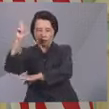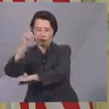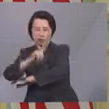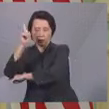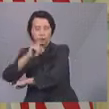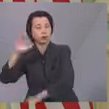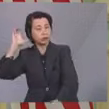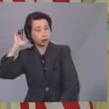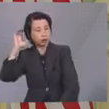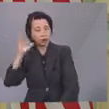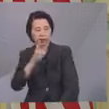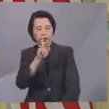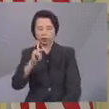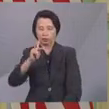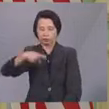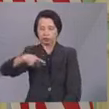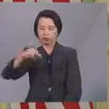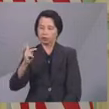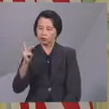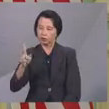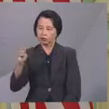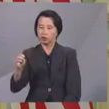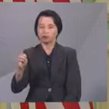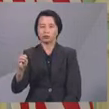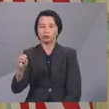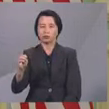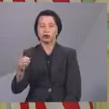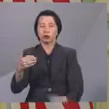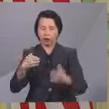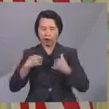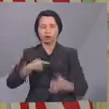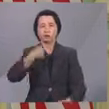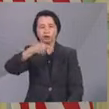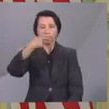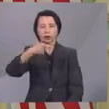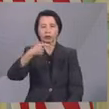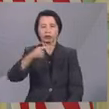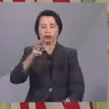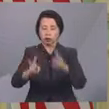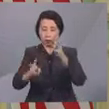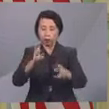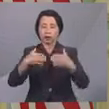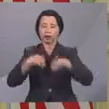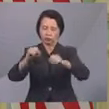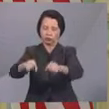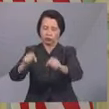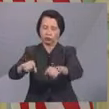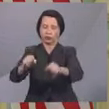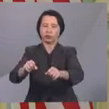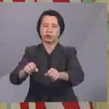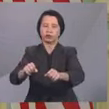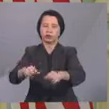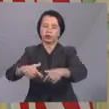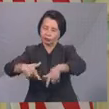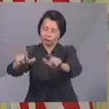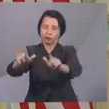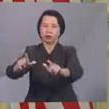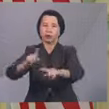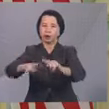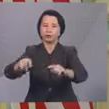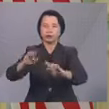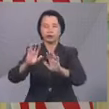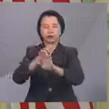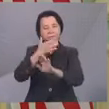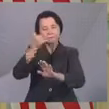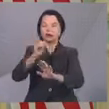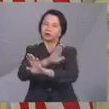pun, Ketua Pengarah Kesihatan pun mengatakan, walaupun ada kebenaran, tetapi tidak